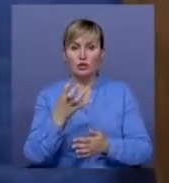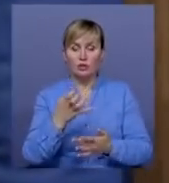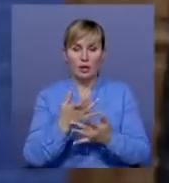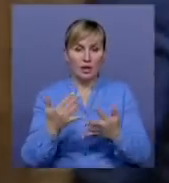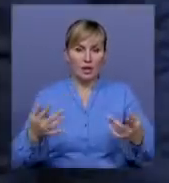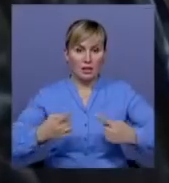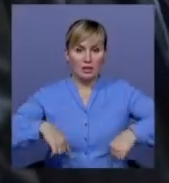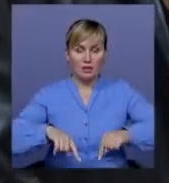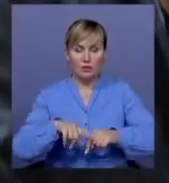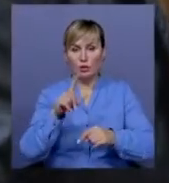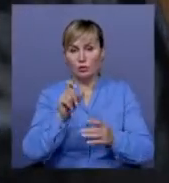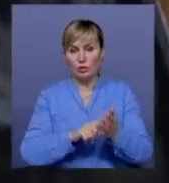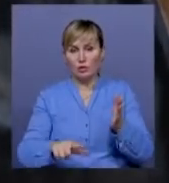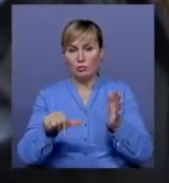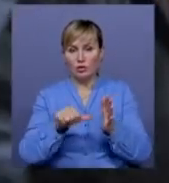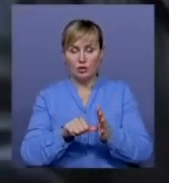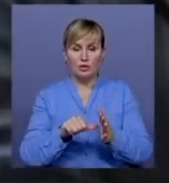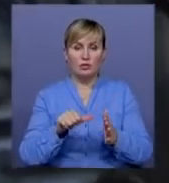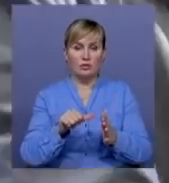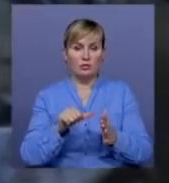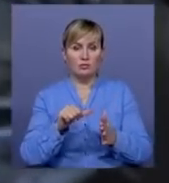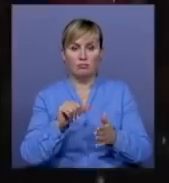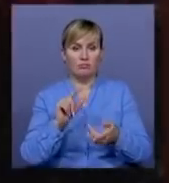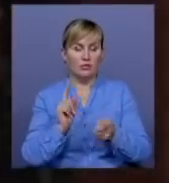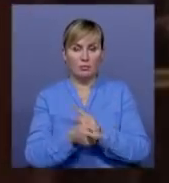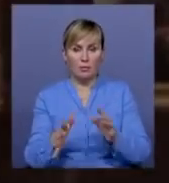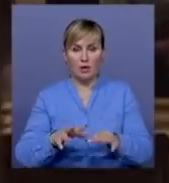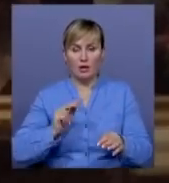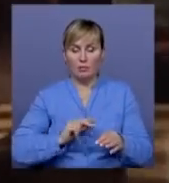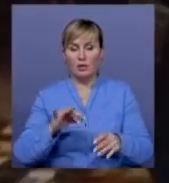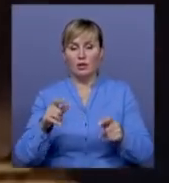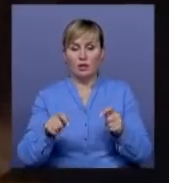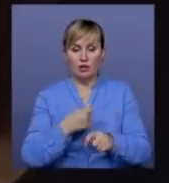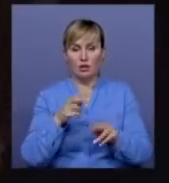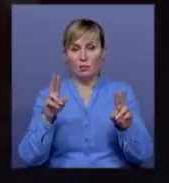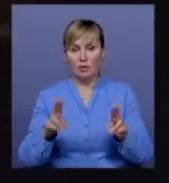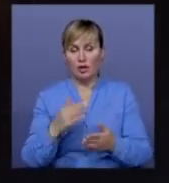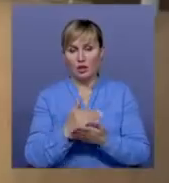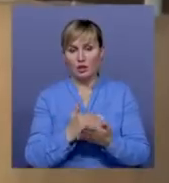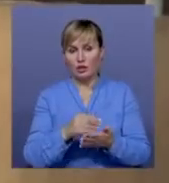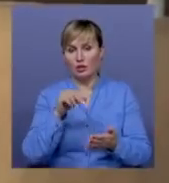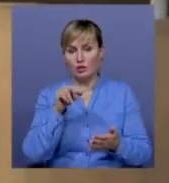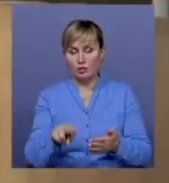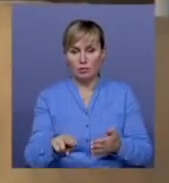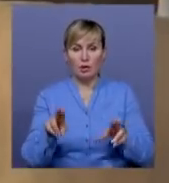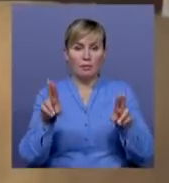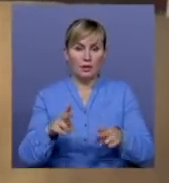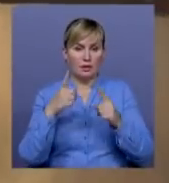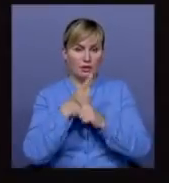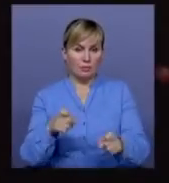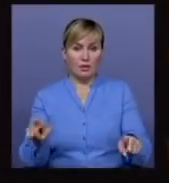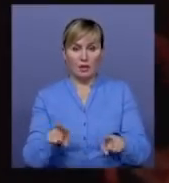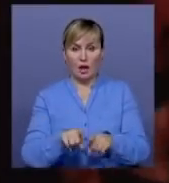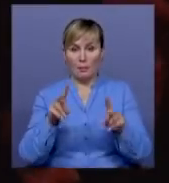увеселительных заведений. 176 из них не стали менять привычный ход работы и нарушили правила режима ЧП. Правоохранители же сообщили,